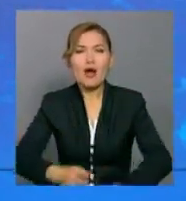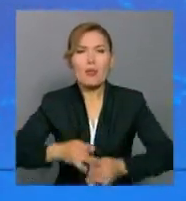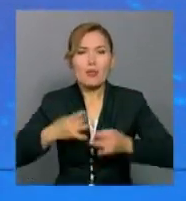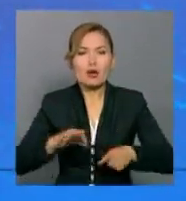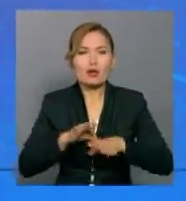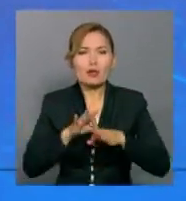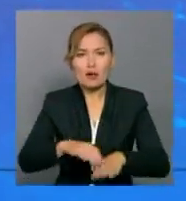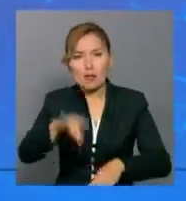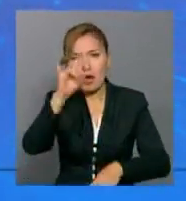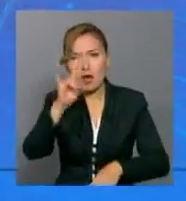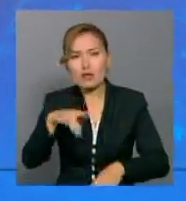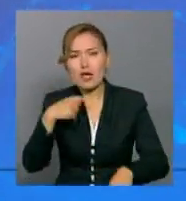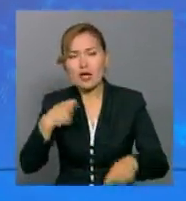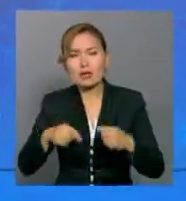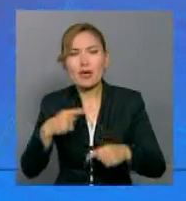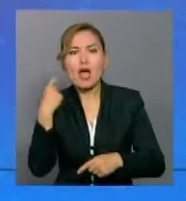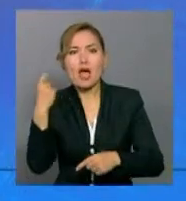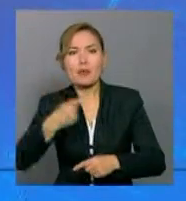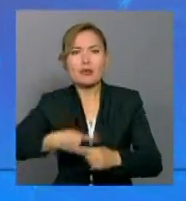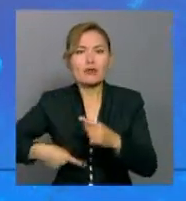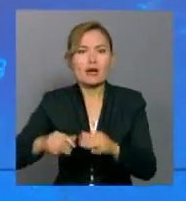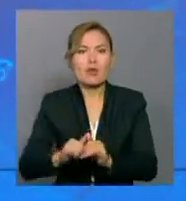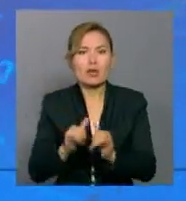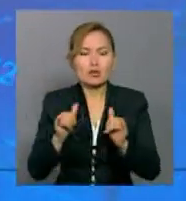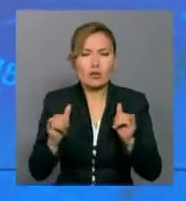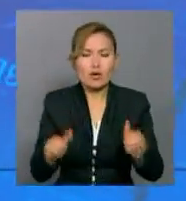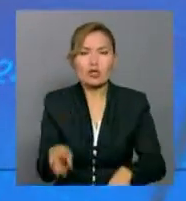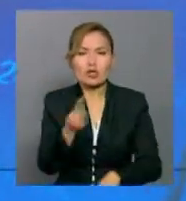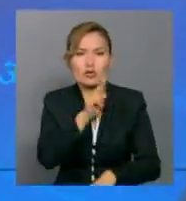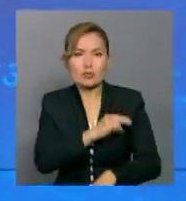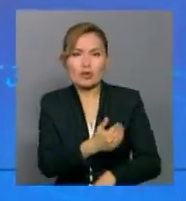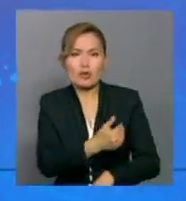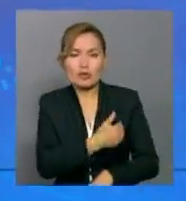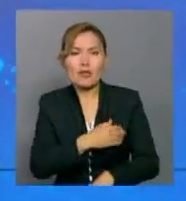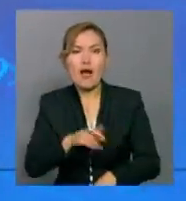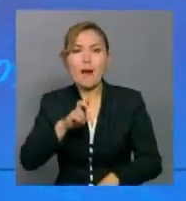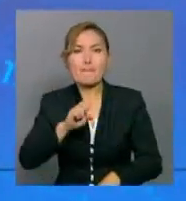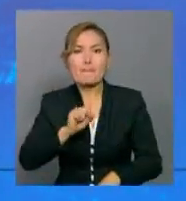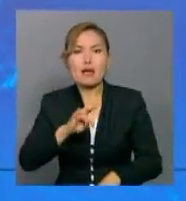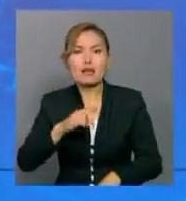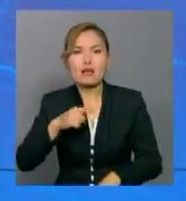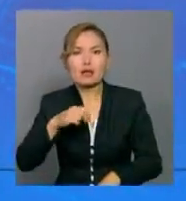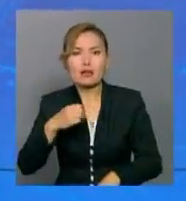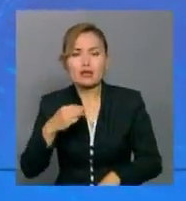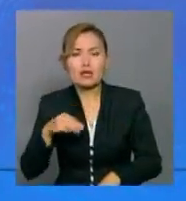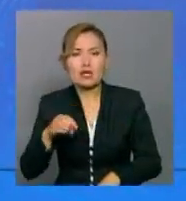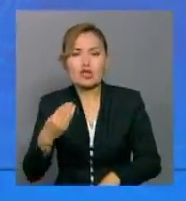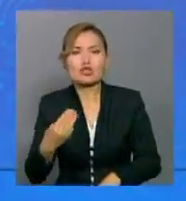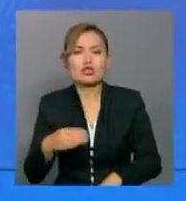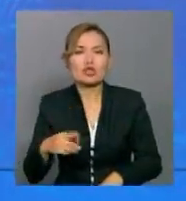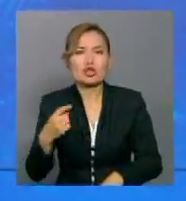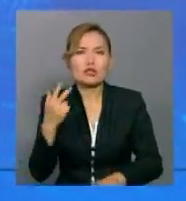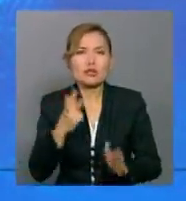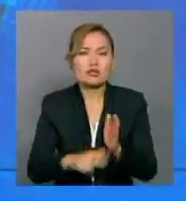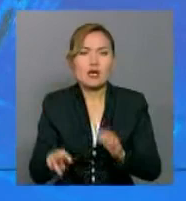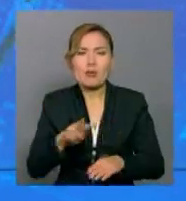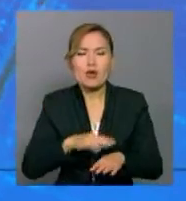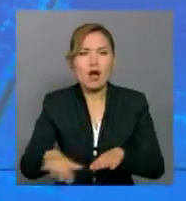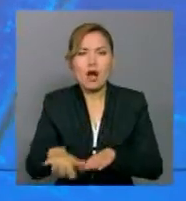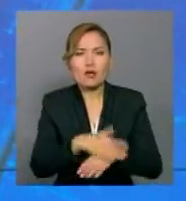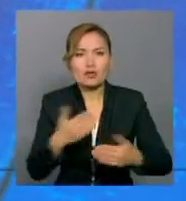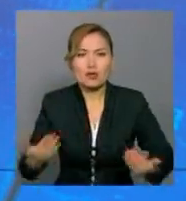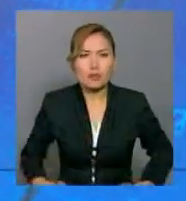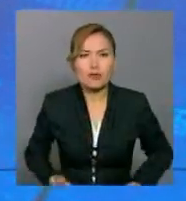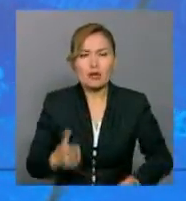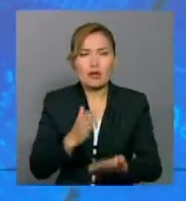көрме аясында Қазақстанмен сауда экономикалық қарым-қатынас орнатуға ниетті. Бангладеш аумағында 180 миллион адам тұрады. Халық